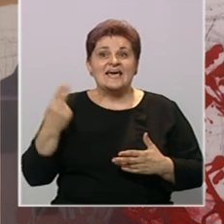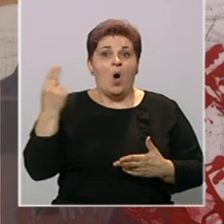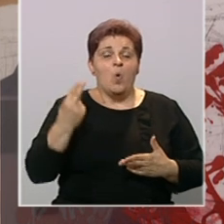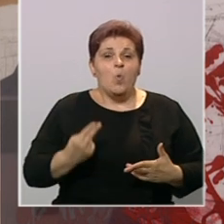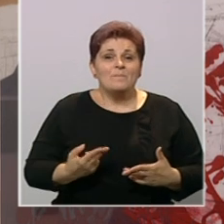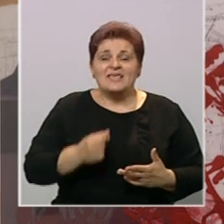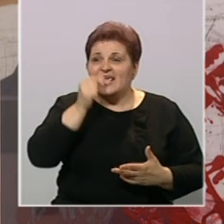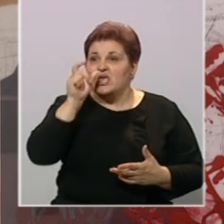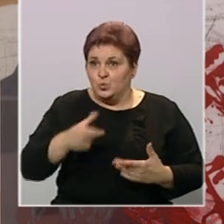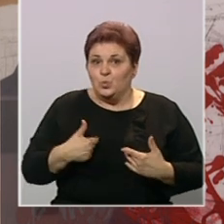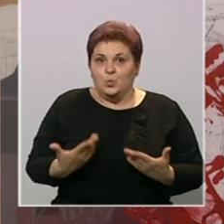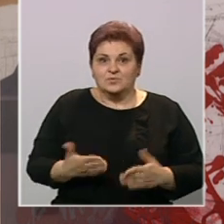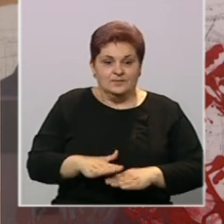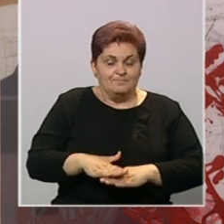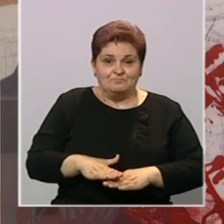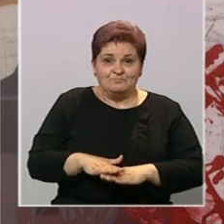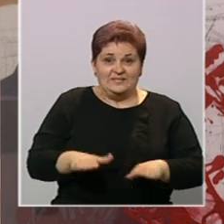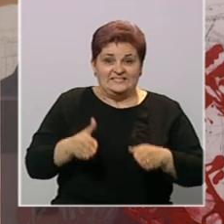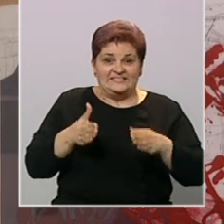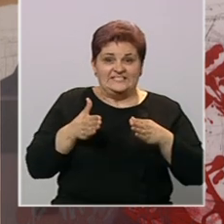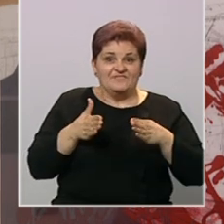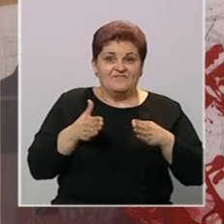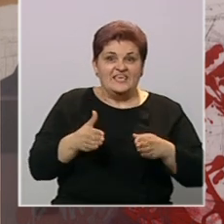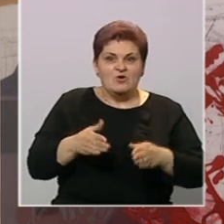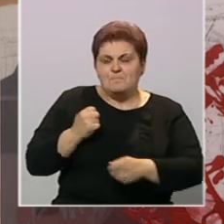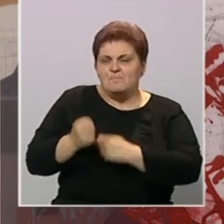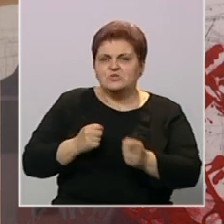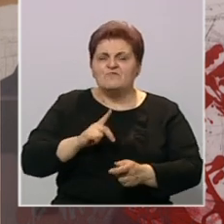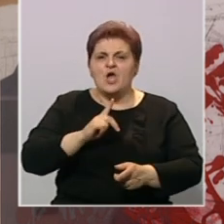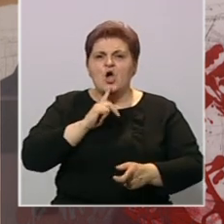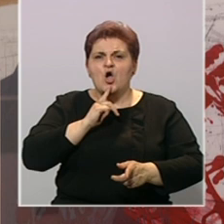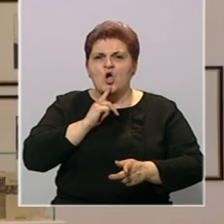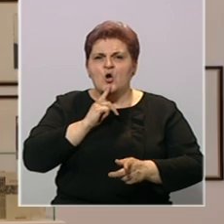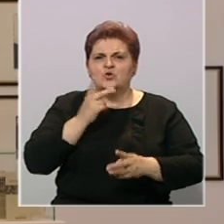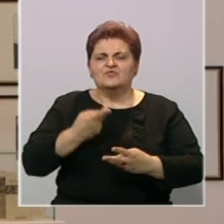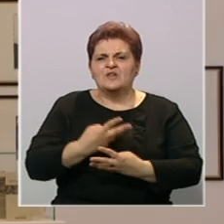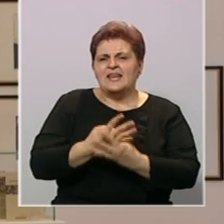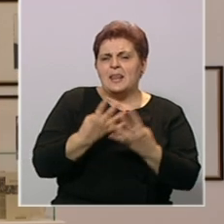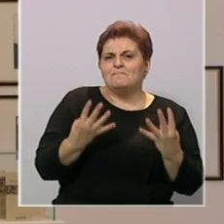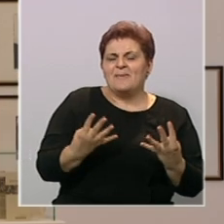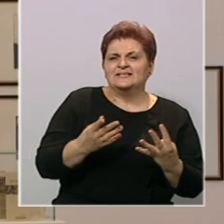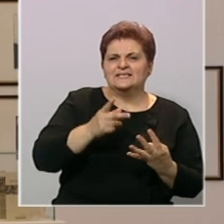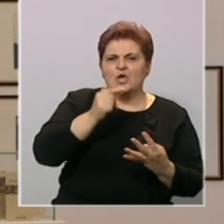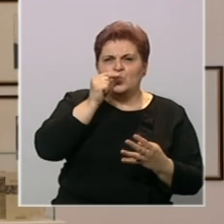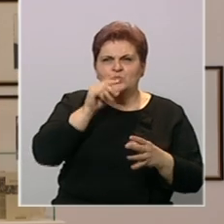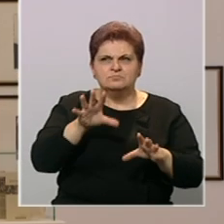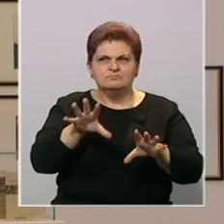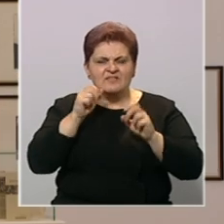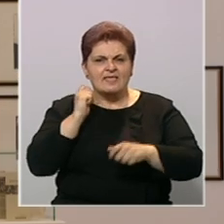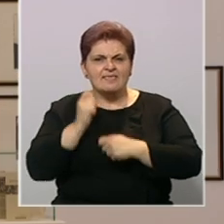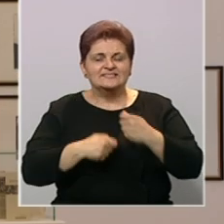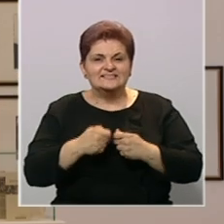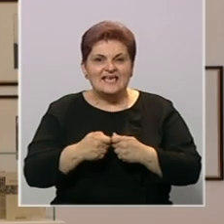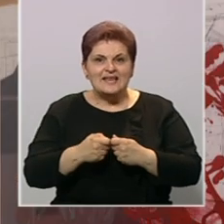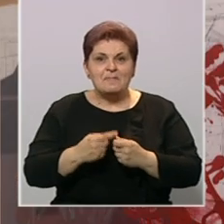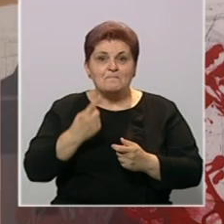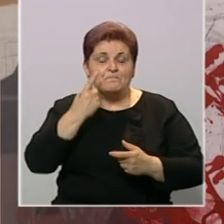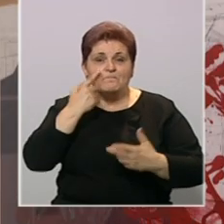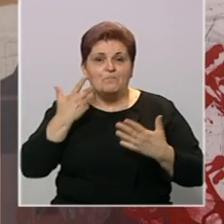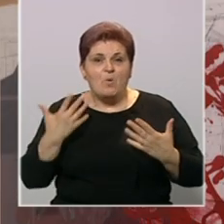kao ljudi, naravno, svi oni zanimanja koja su u širokoj lepezi ljudskog poimanja zanimanja, se trude